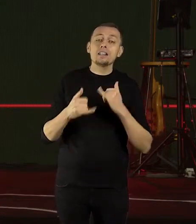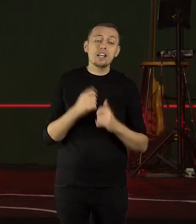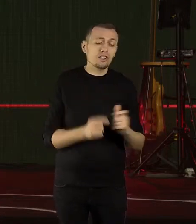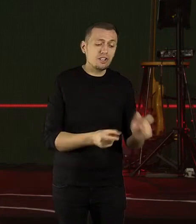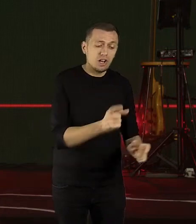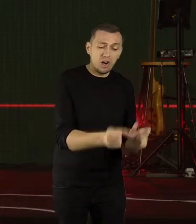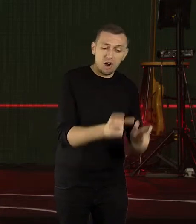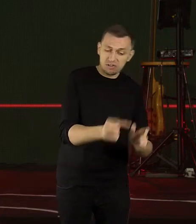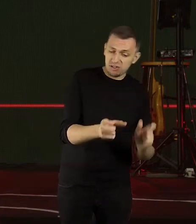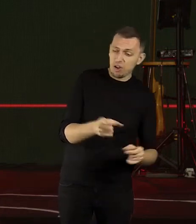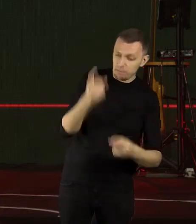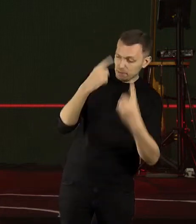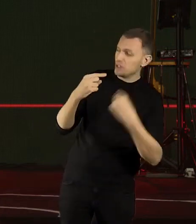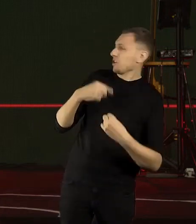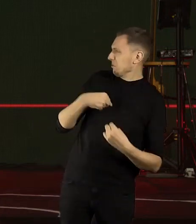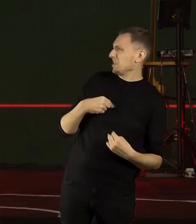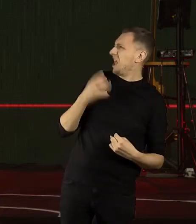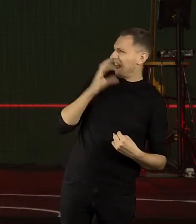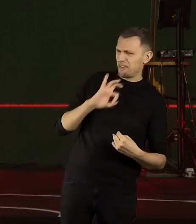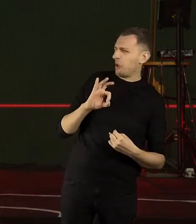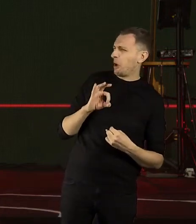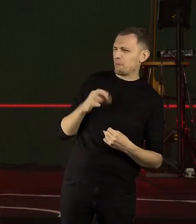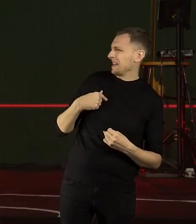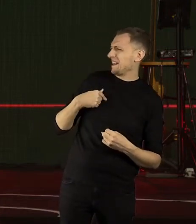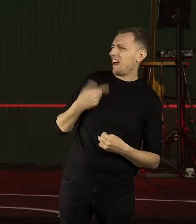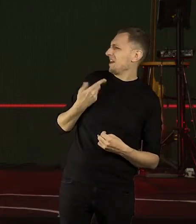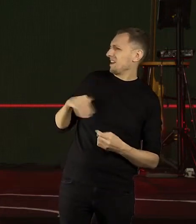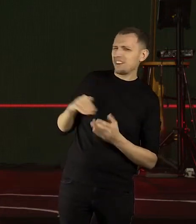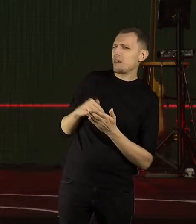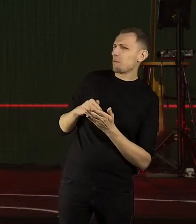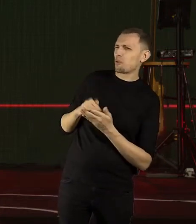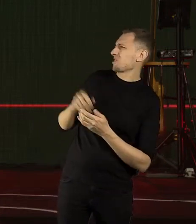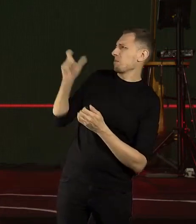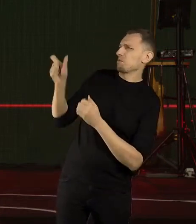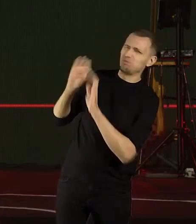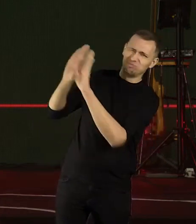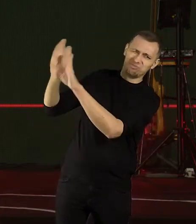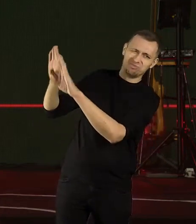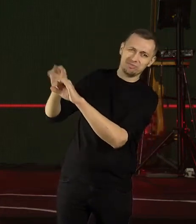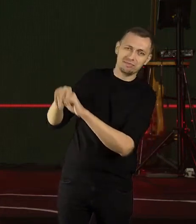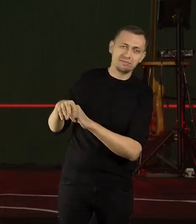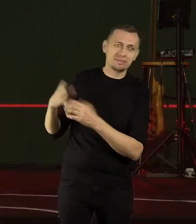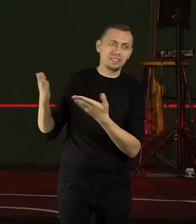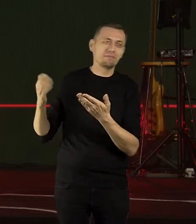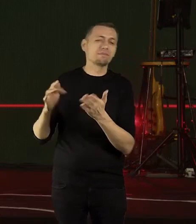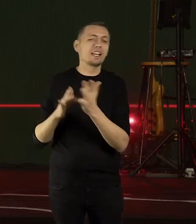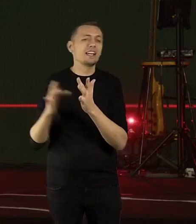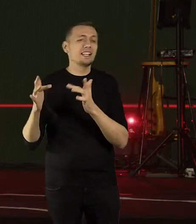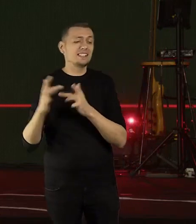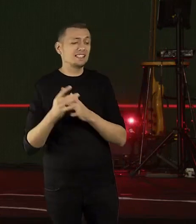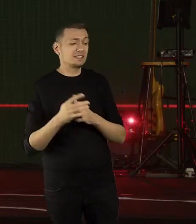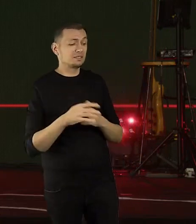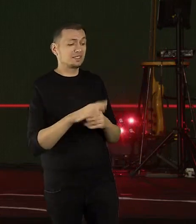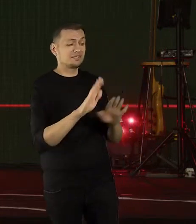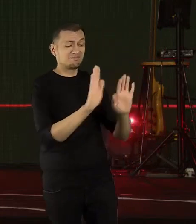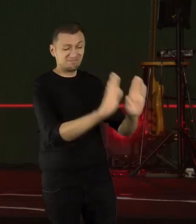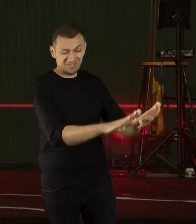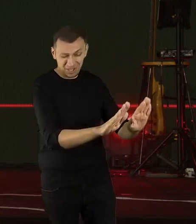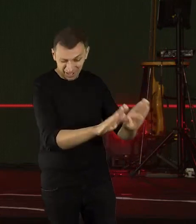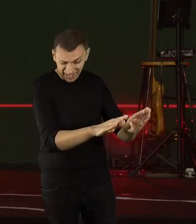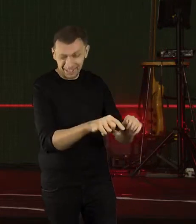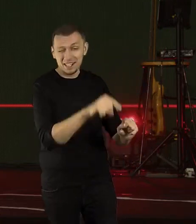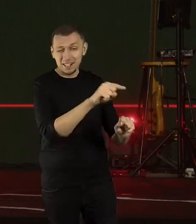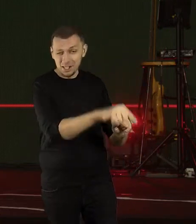odsyła z niczym. Po co? Po to, żeby dotarli jeszcze do tej refleksji, że potrzebują Boga, bo tak naprawdę